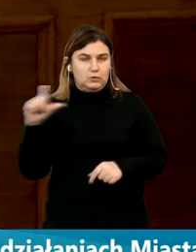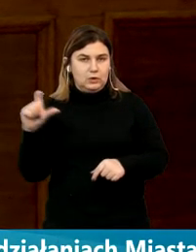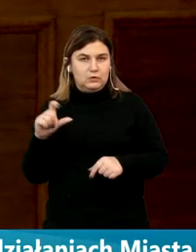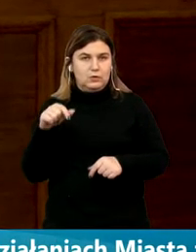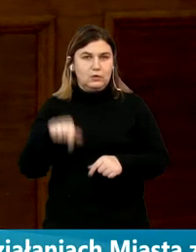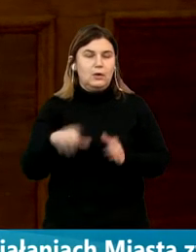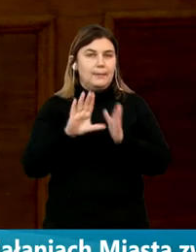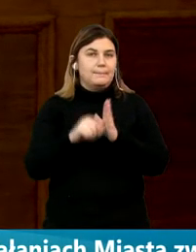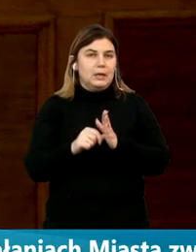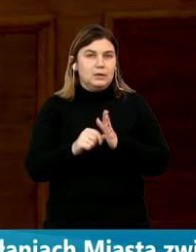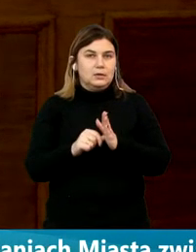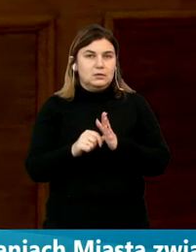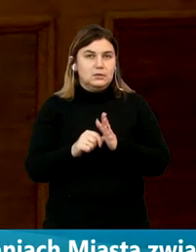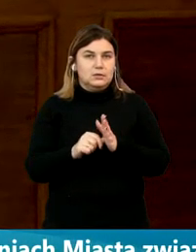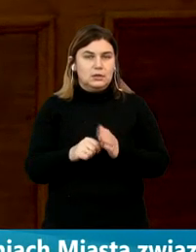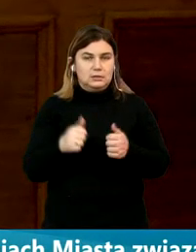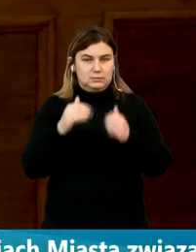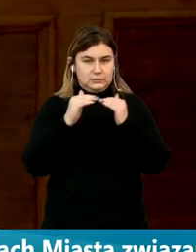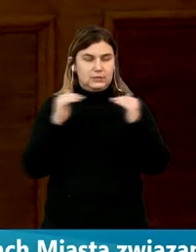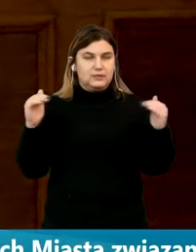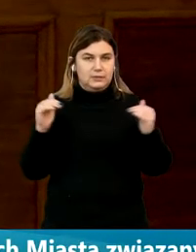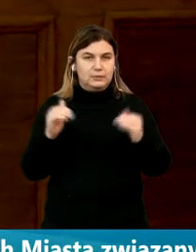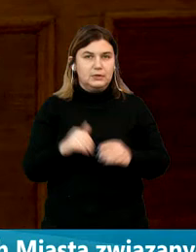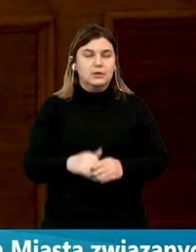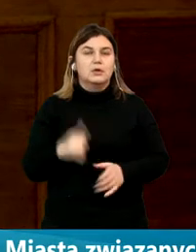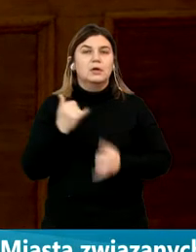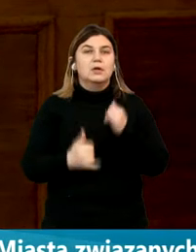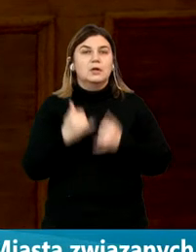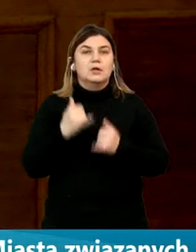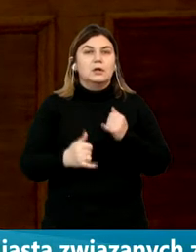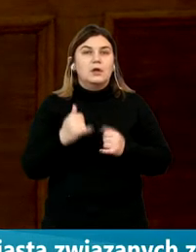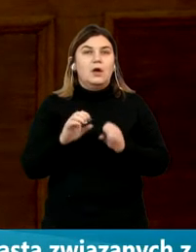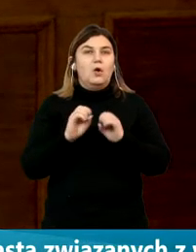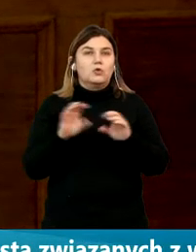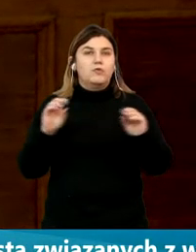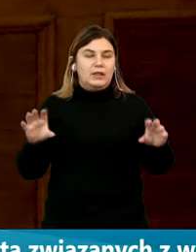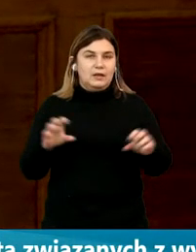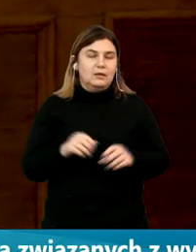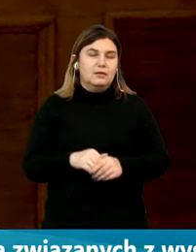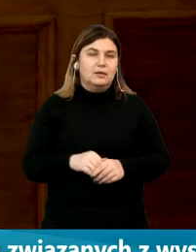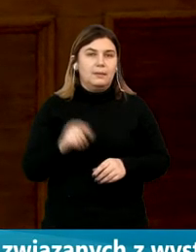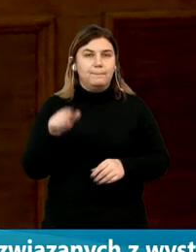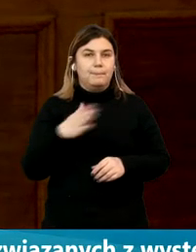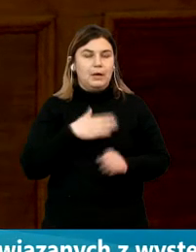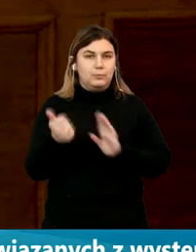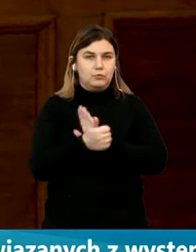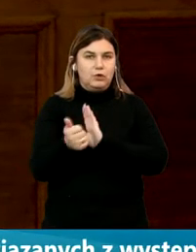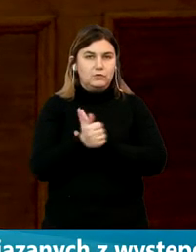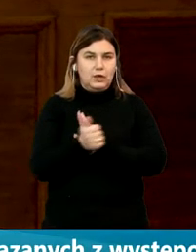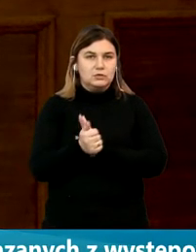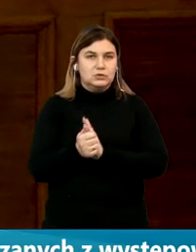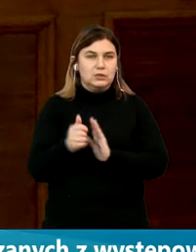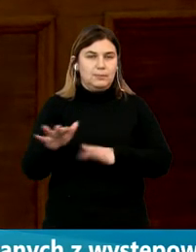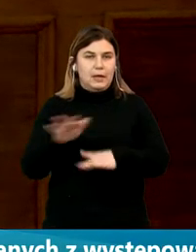naszym mieście, dość stabilne. Jeżeli chodzi o oświatę, to tutaj mamy 16 obiektów, w których pojawia